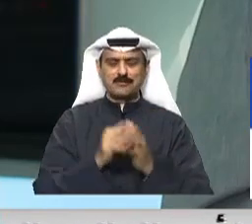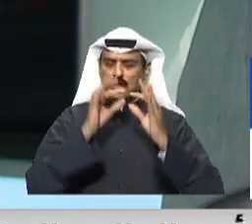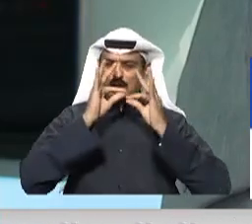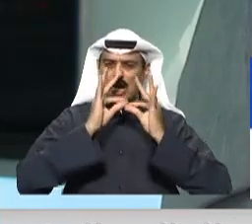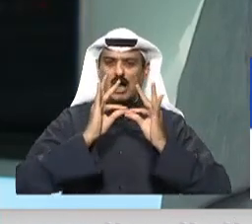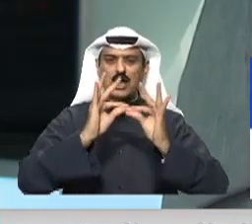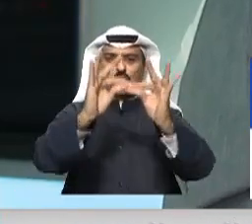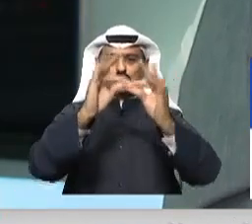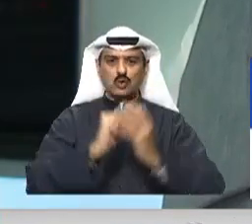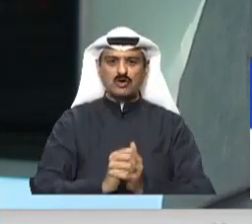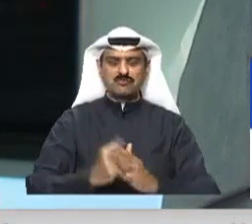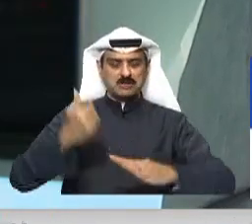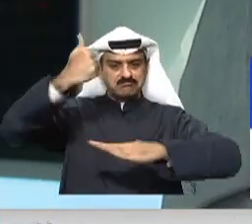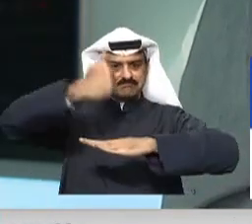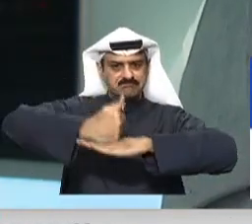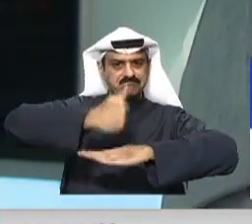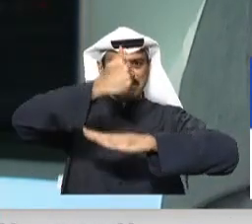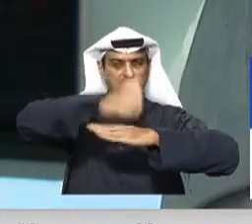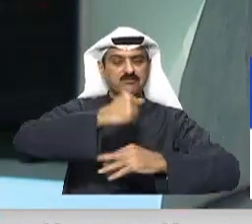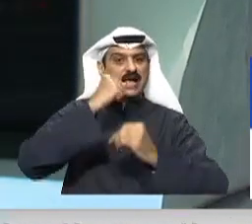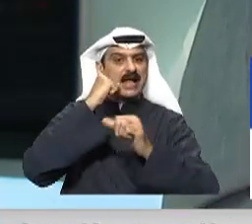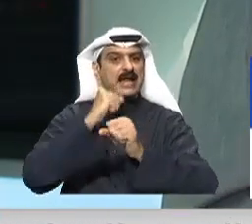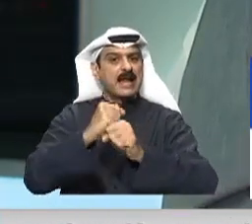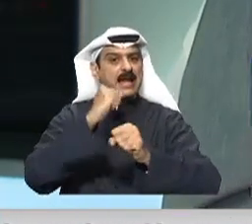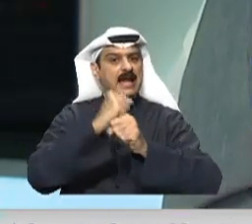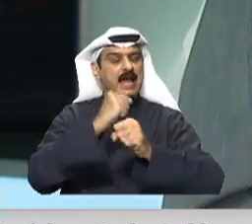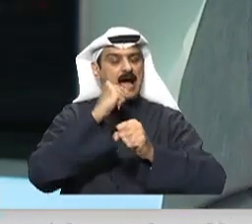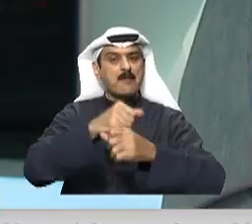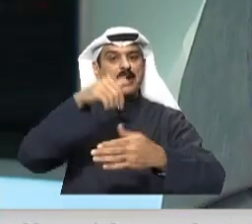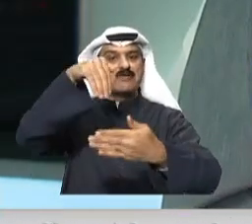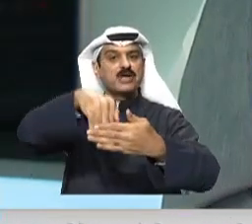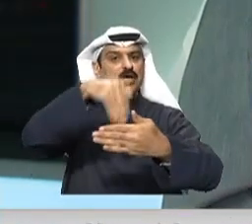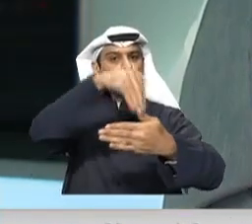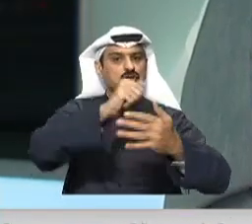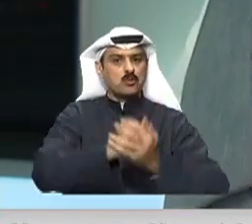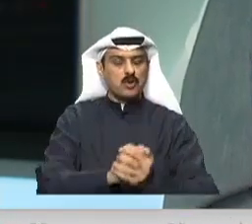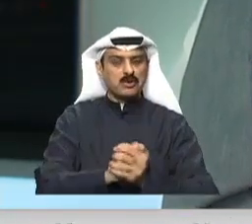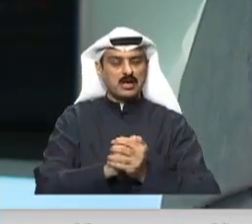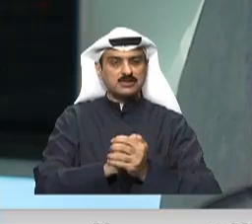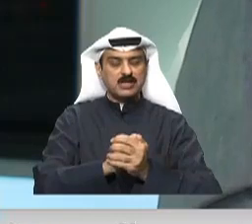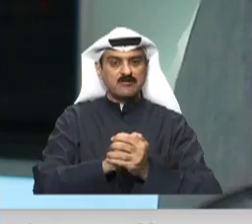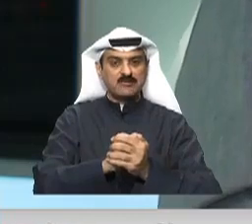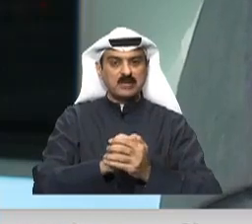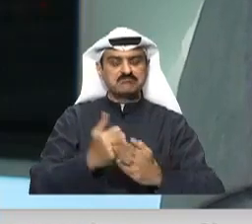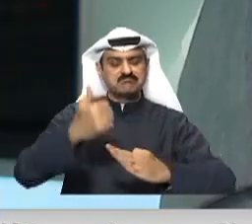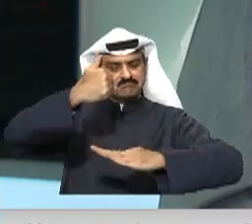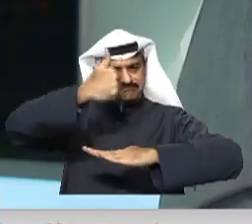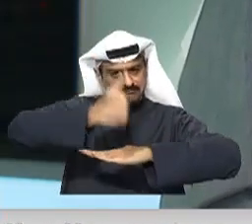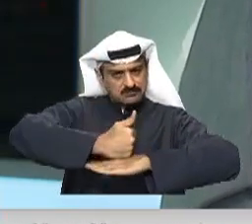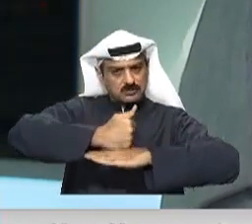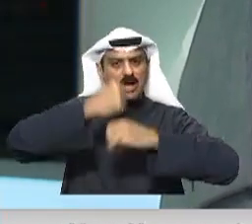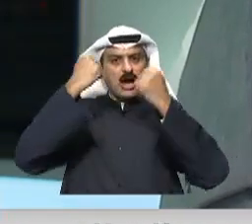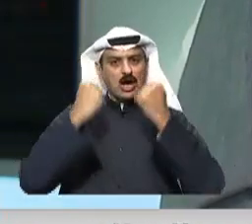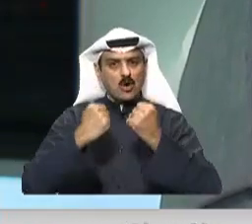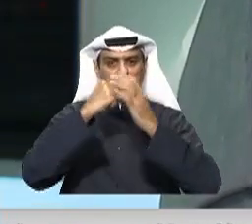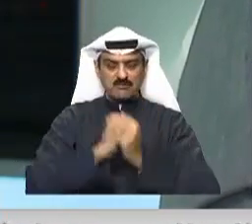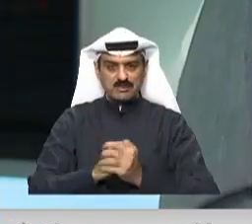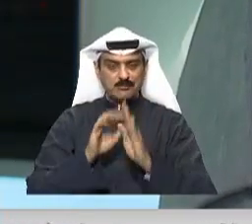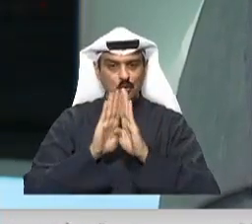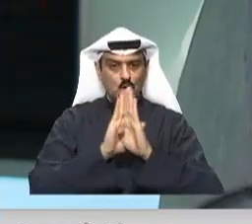الى ترسيخ العمل الديمقراطي وارساء قواعده والسعي